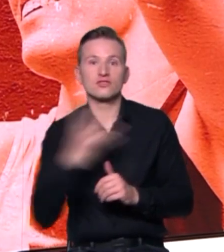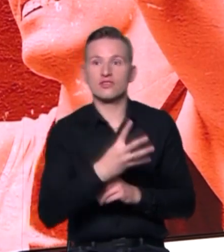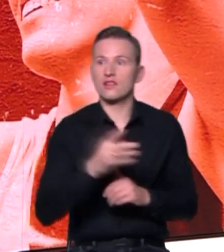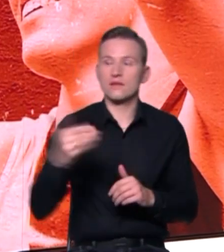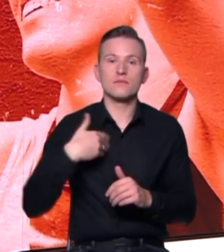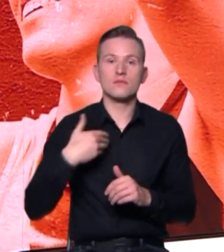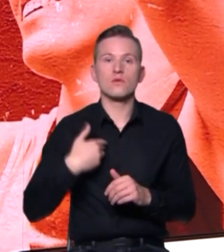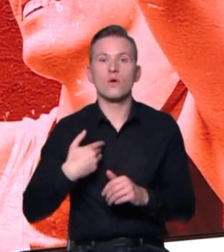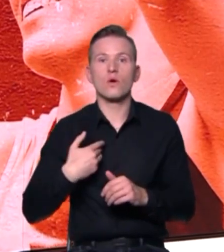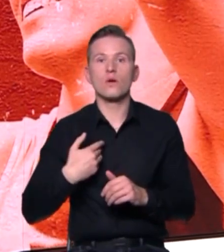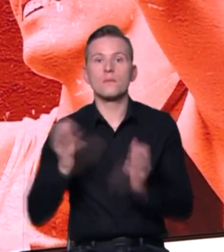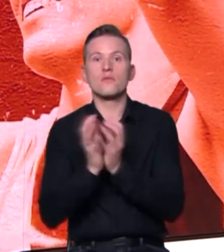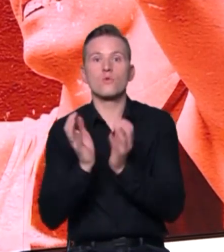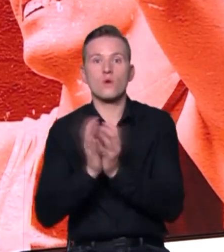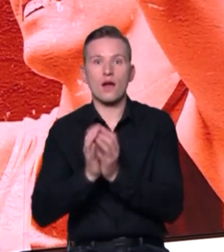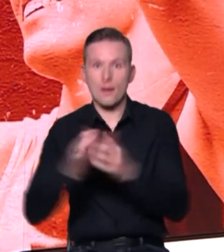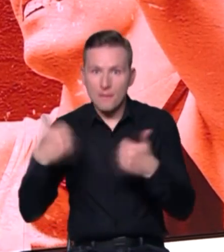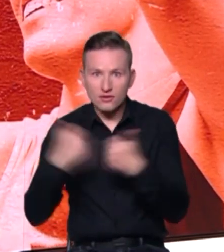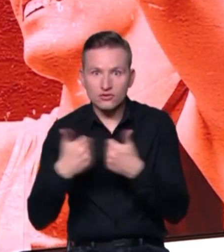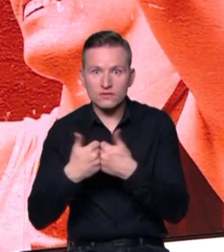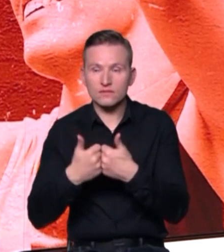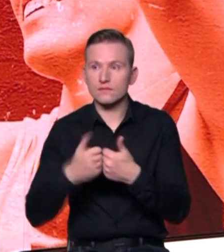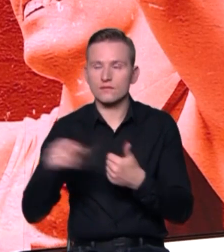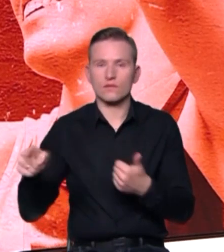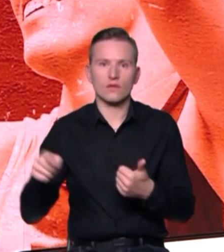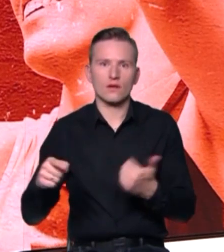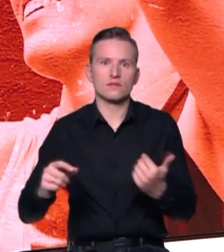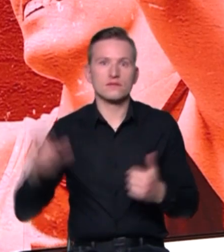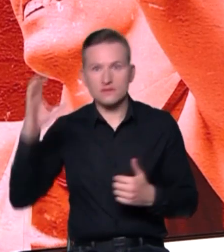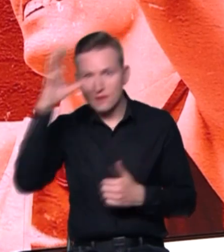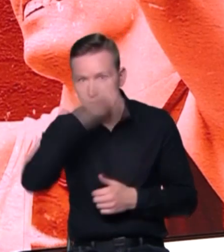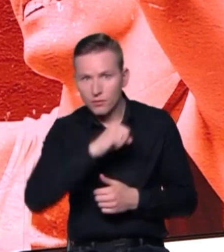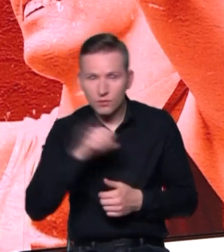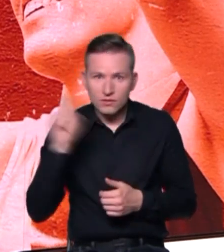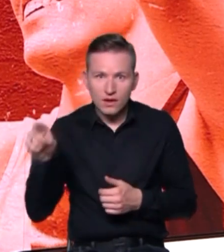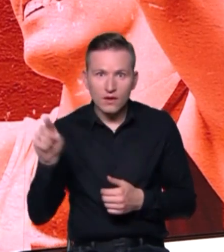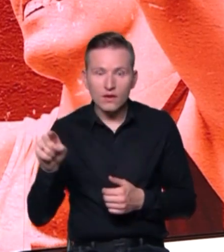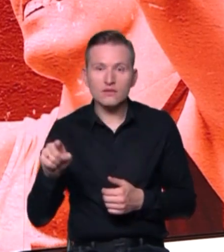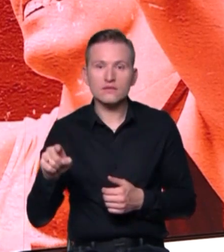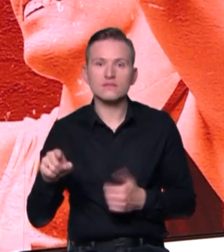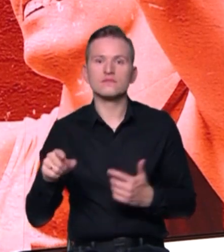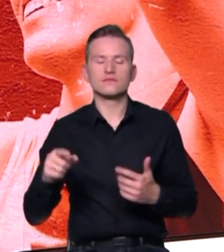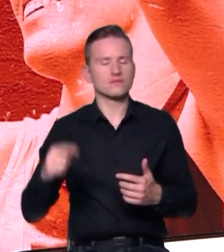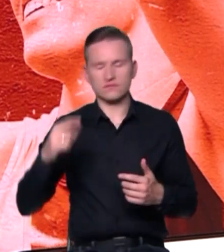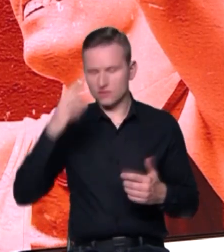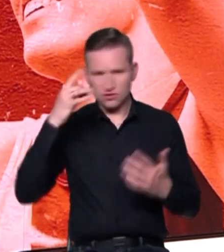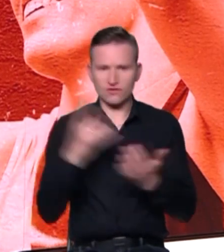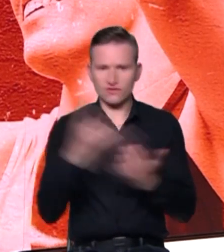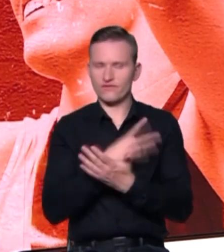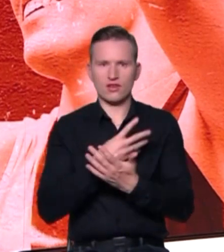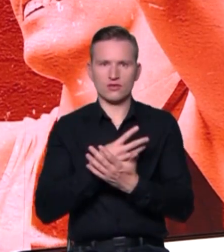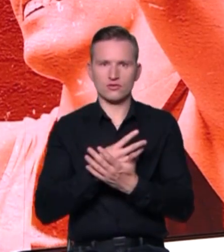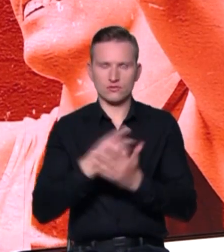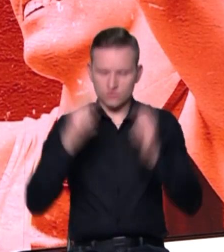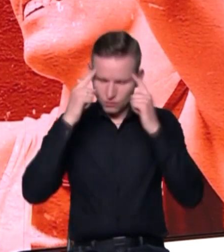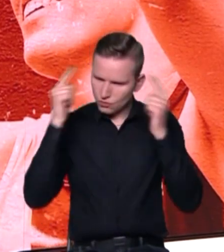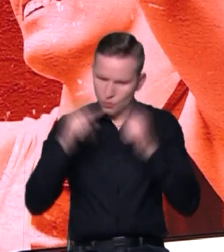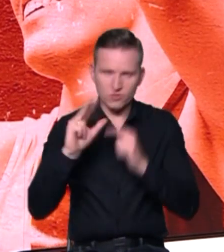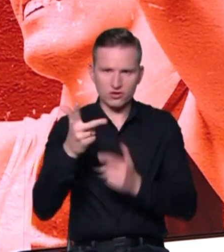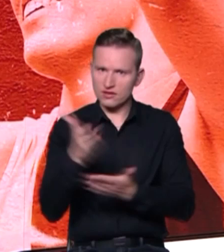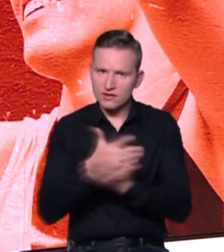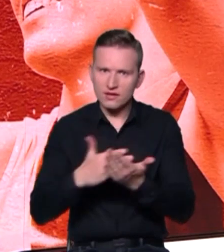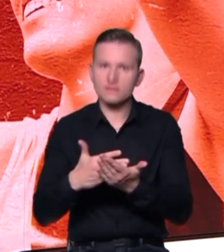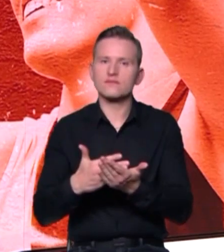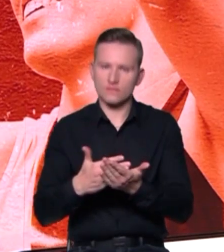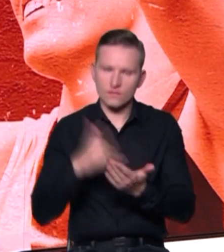przy własnym serwisie. Potrafiła o tym zapomnieć, potrafiła ze świeżą głową do tego trzeciego seta podejść i